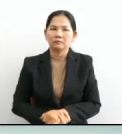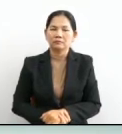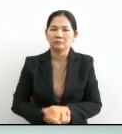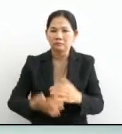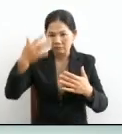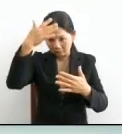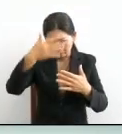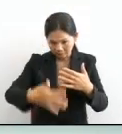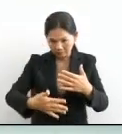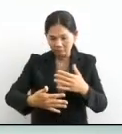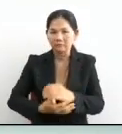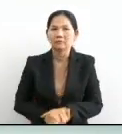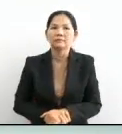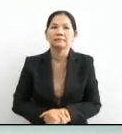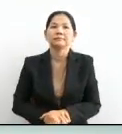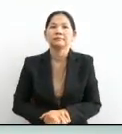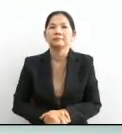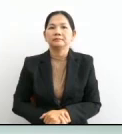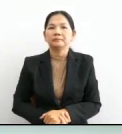miên đôi chìa